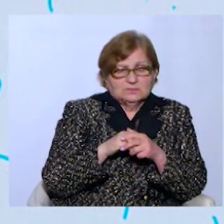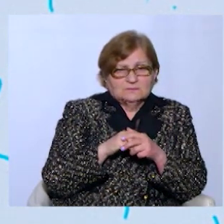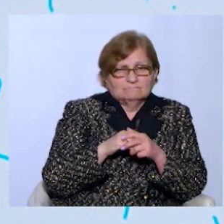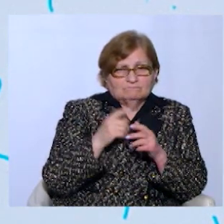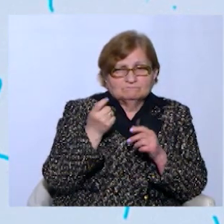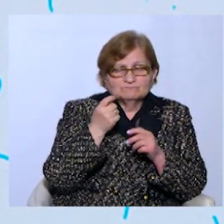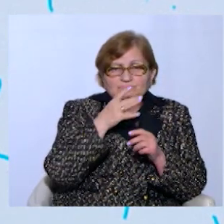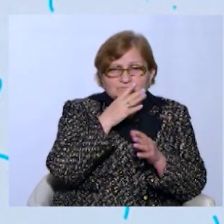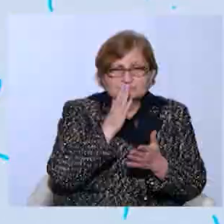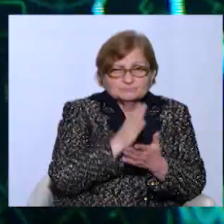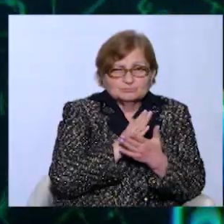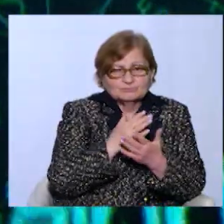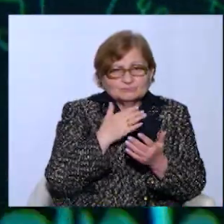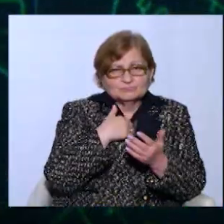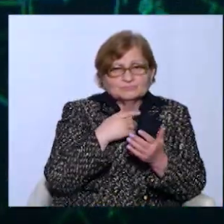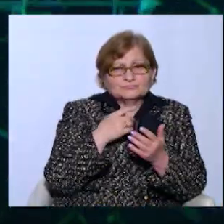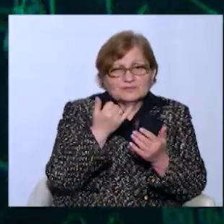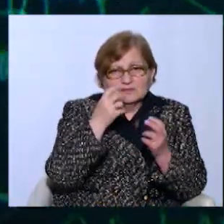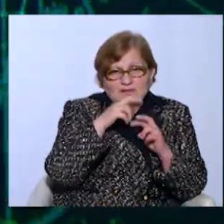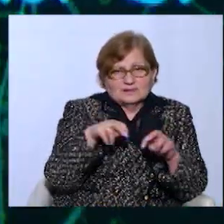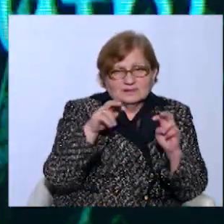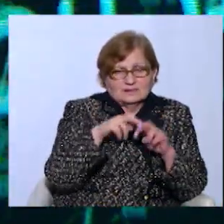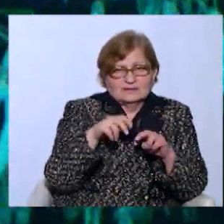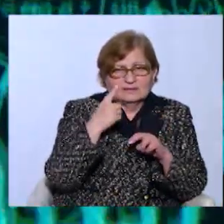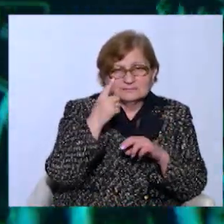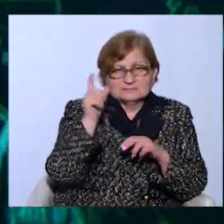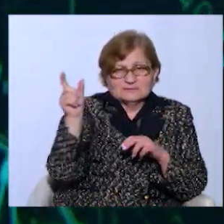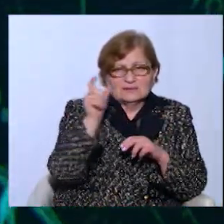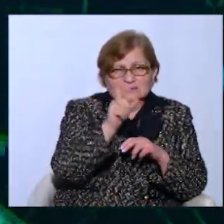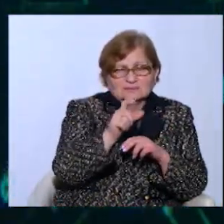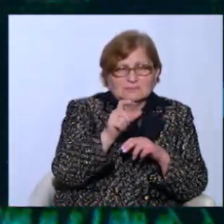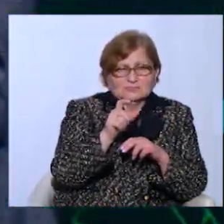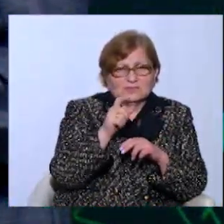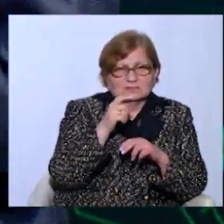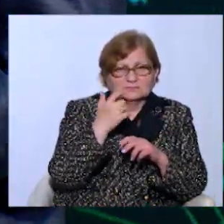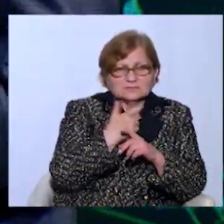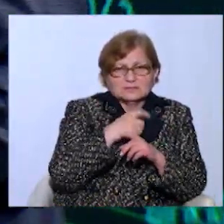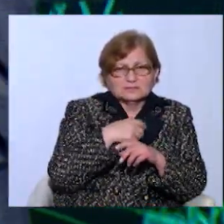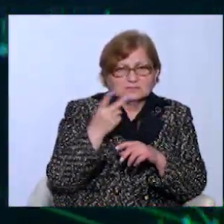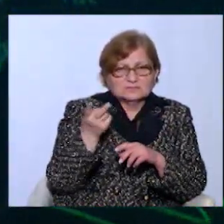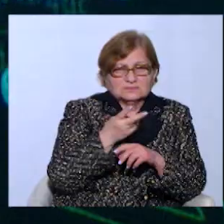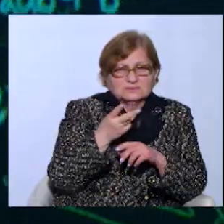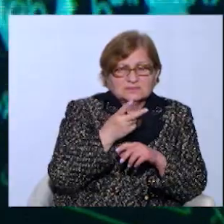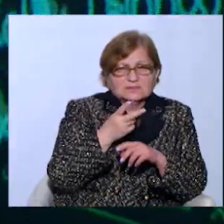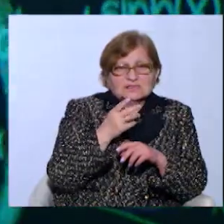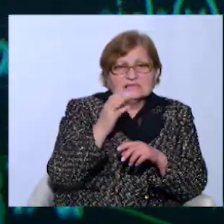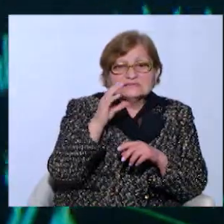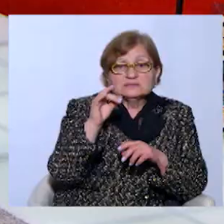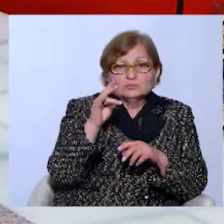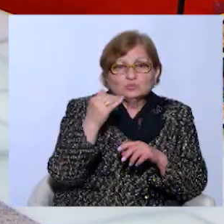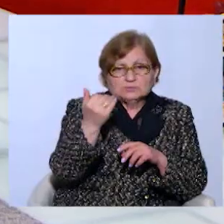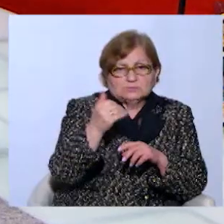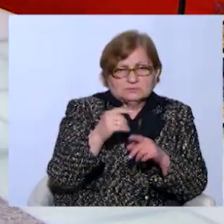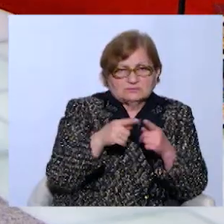ცოტა დრო გვაქვს, მოდით გავნიხილოთ კიდე ერთი ამასანა, სადაც ჩვენ ძალიან დაგჭირდება sinusის თვისება. აი